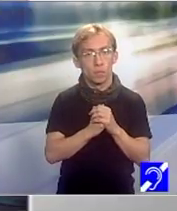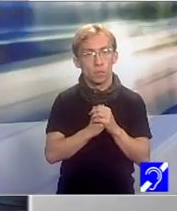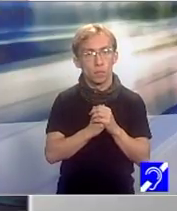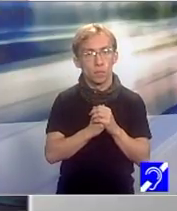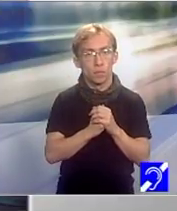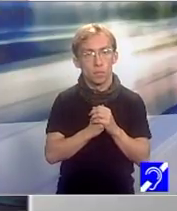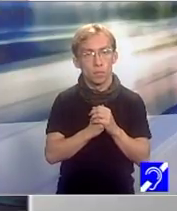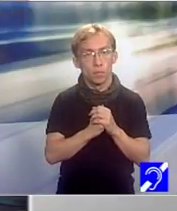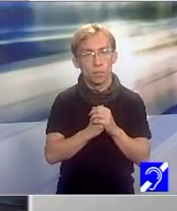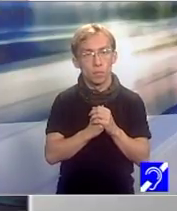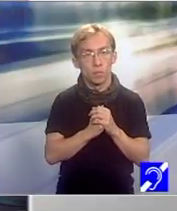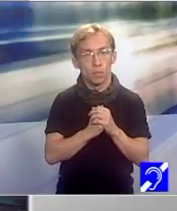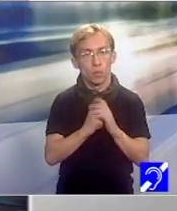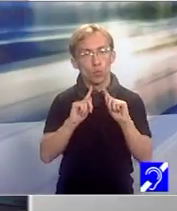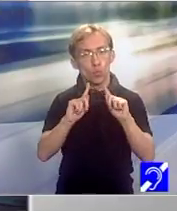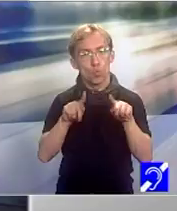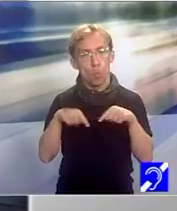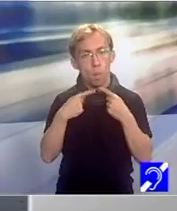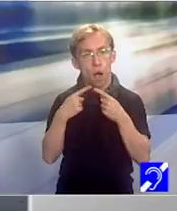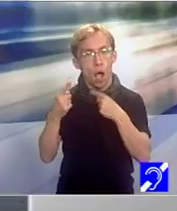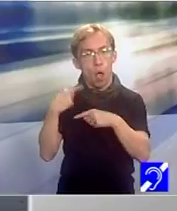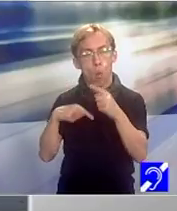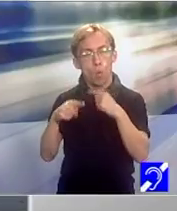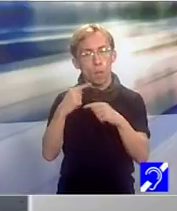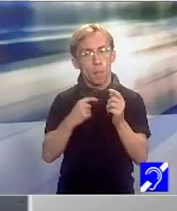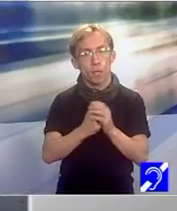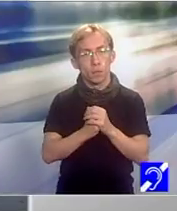psihic. După care a urmat momentul